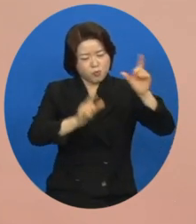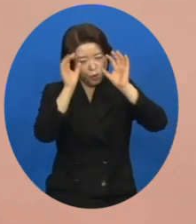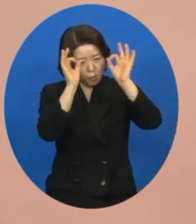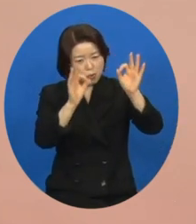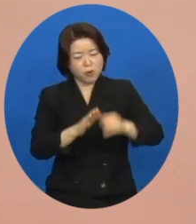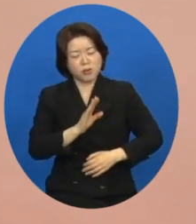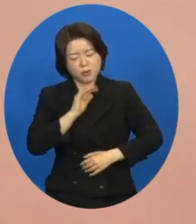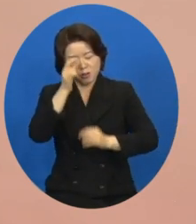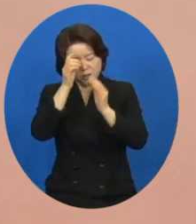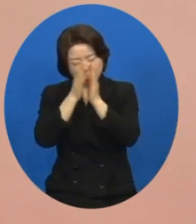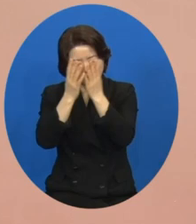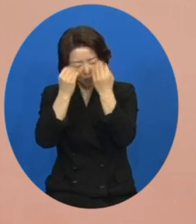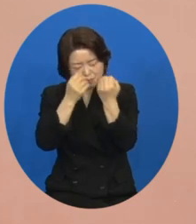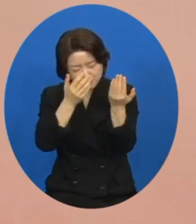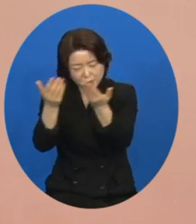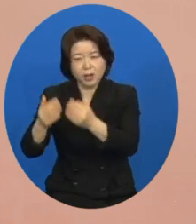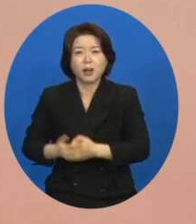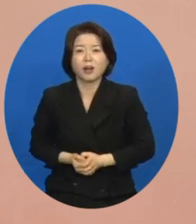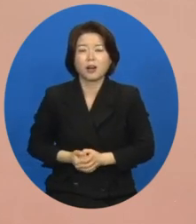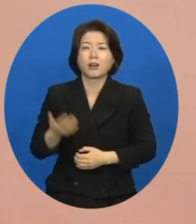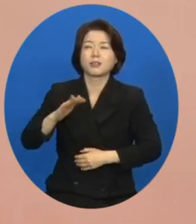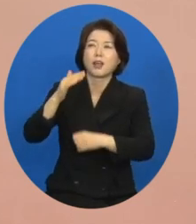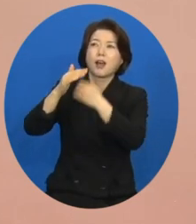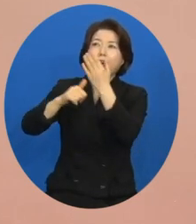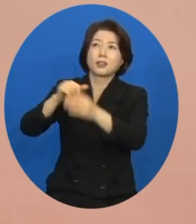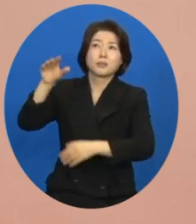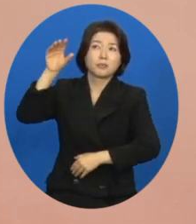정말 기도 많이 했습니다. 하나님이 들으셔서